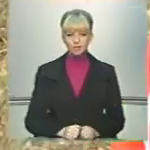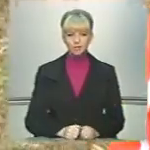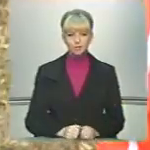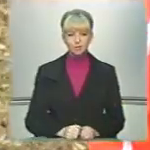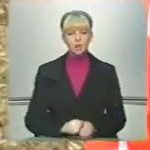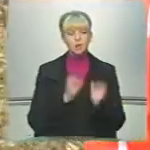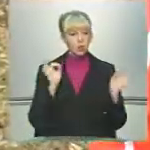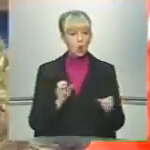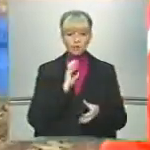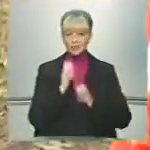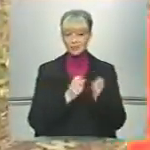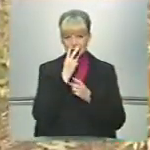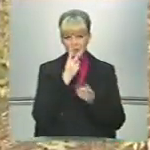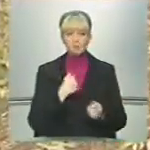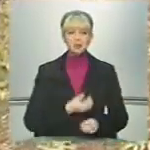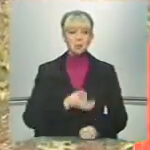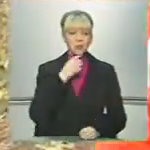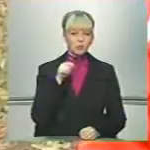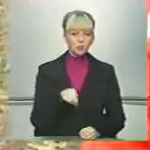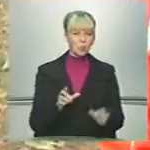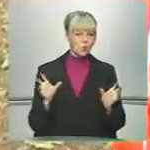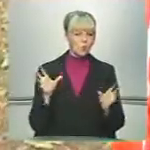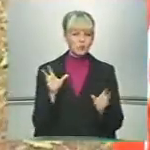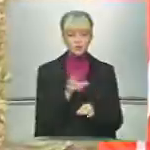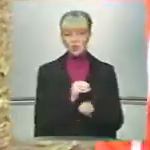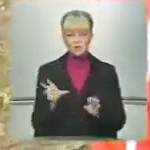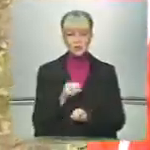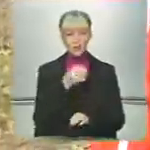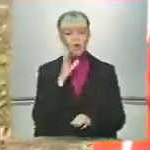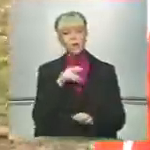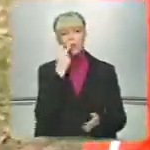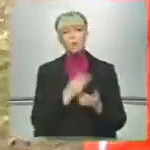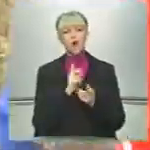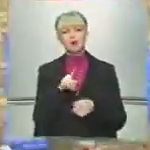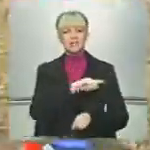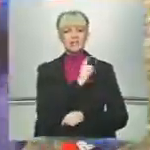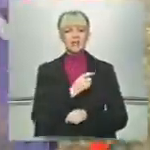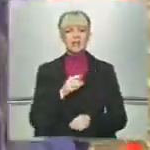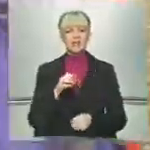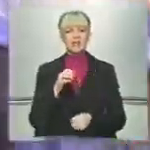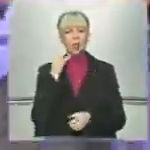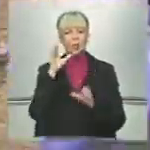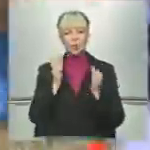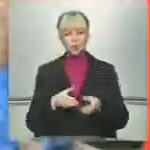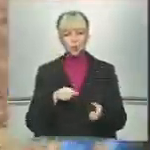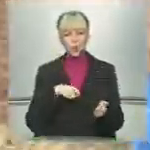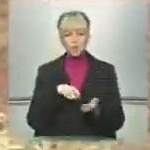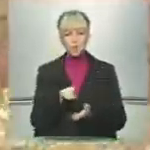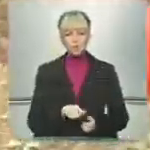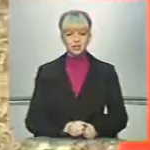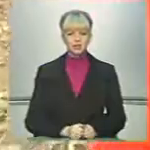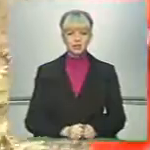Ніколи у світі не бачив. Мені подобається тут уся. А ну покажи, як ти за сильну грошу б'єш.